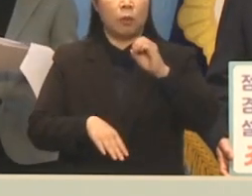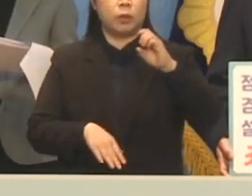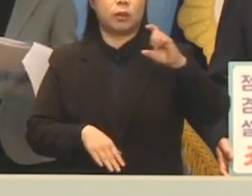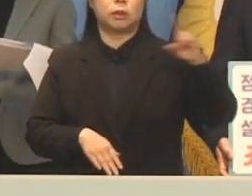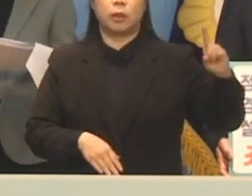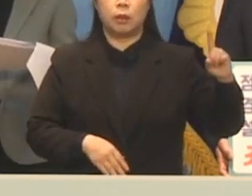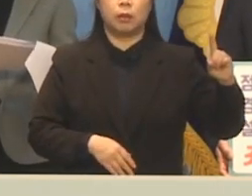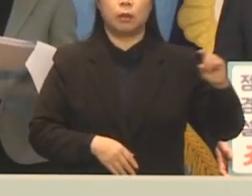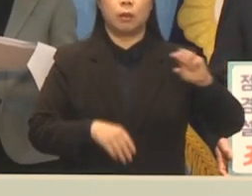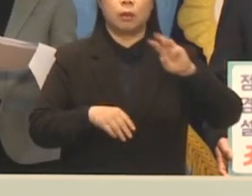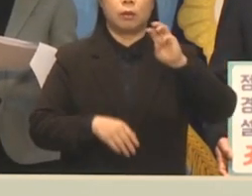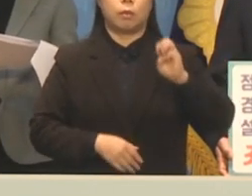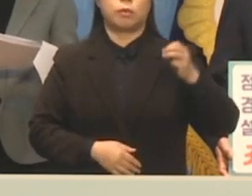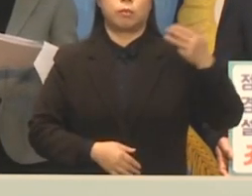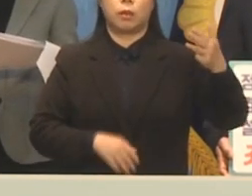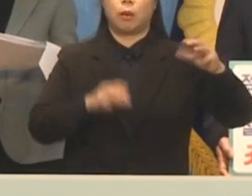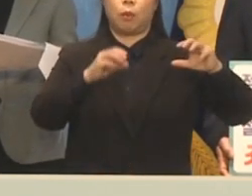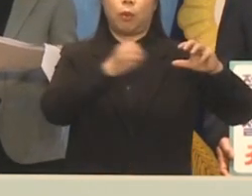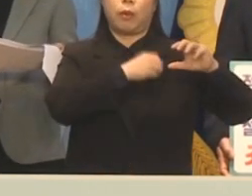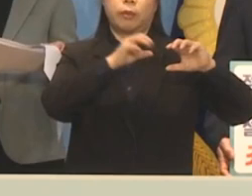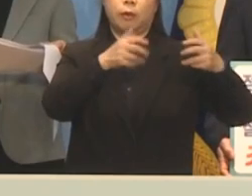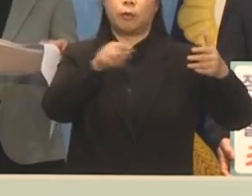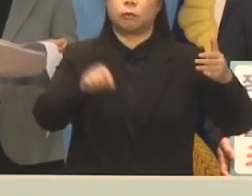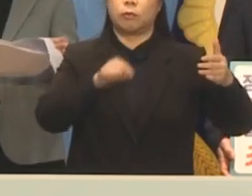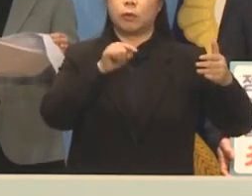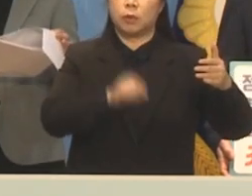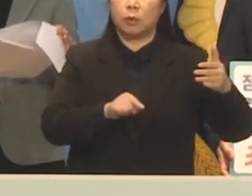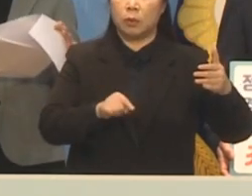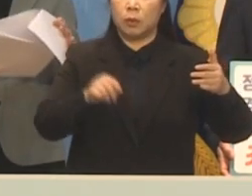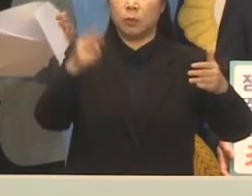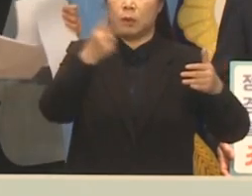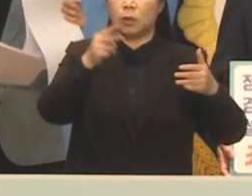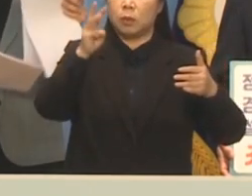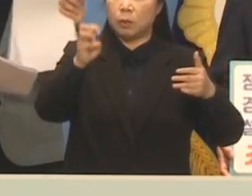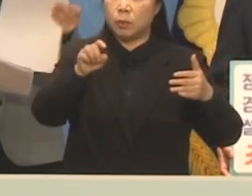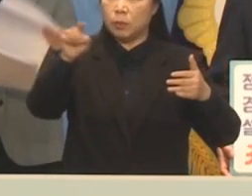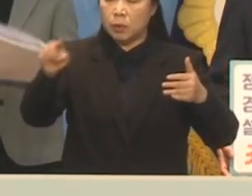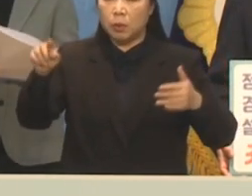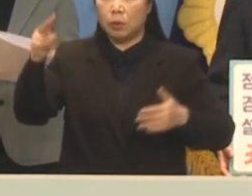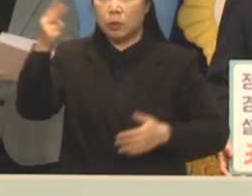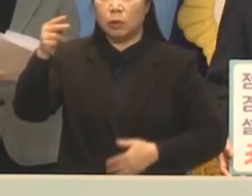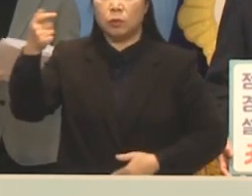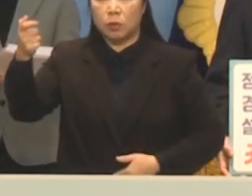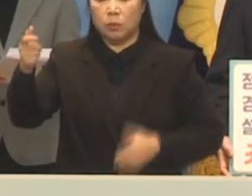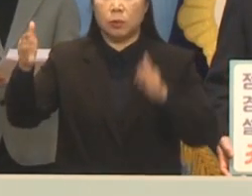38개 회원국에 대한 2030년부터 2060년까지